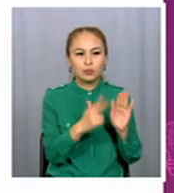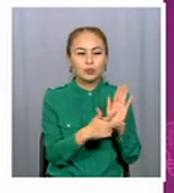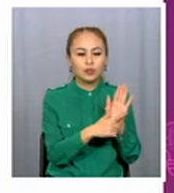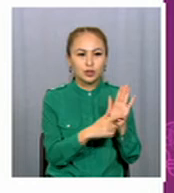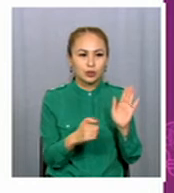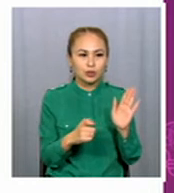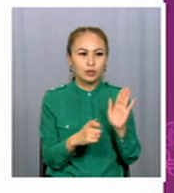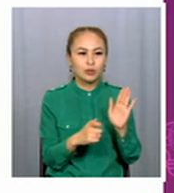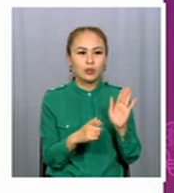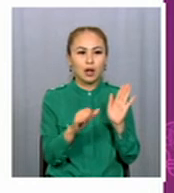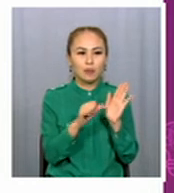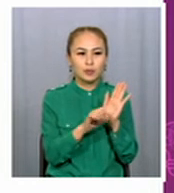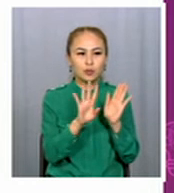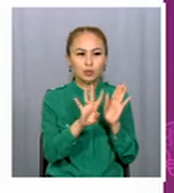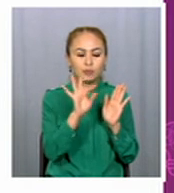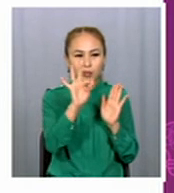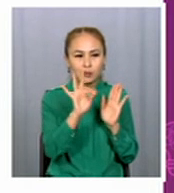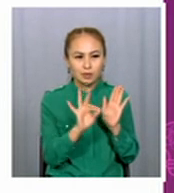3700-дің 64%-ы